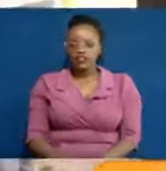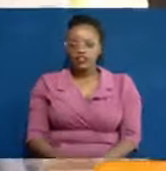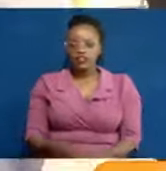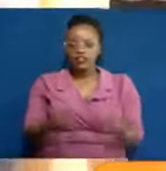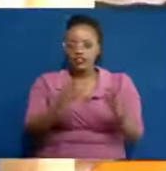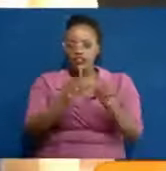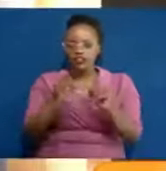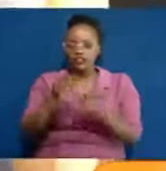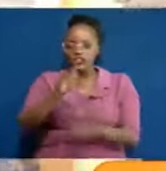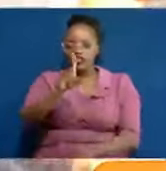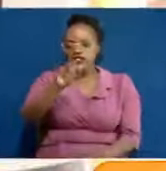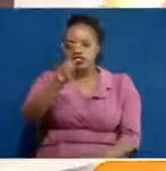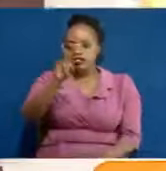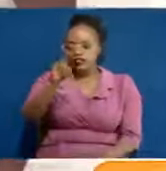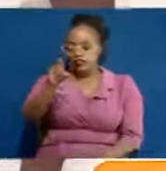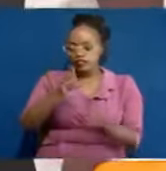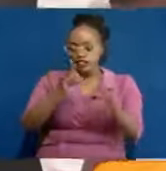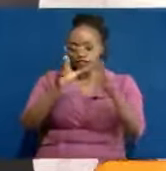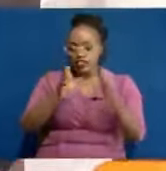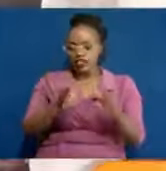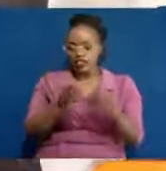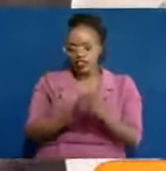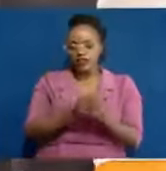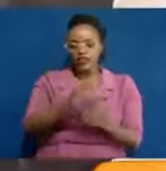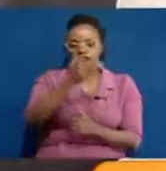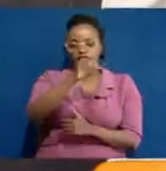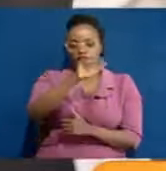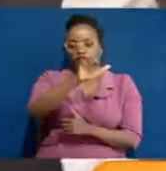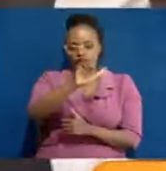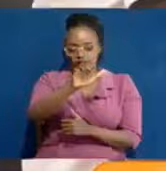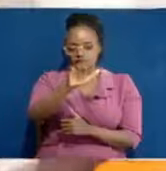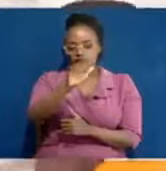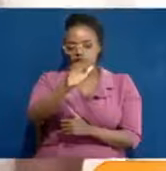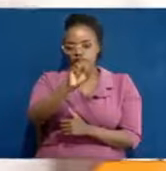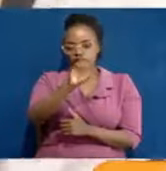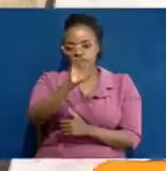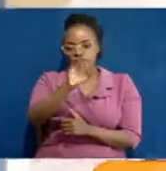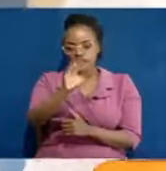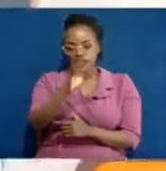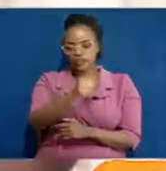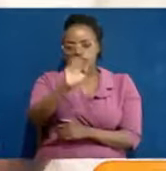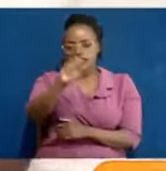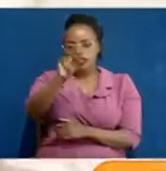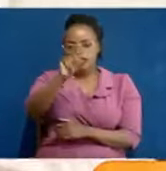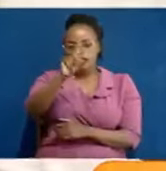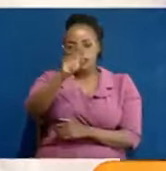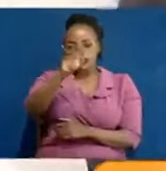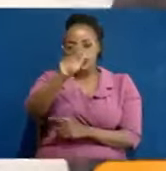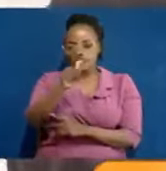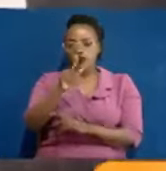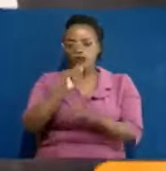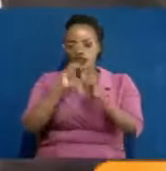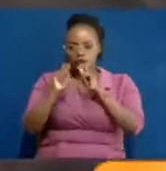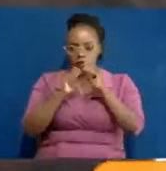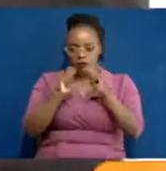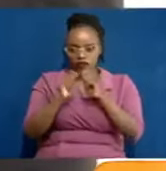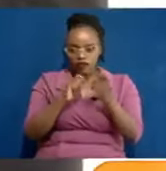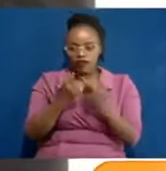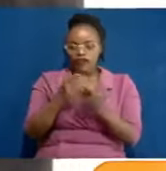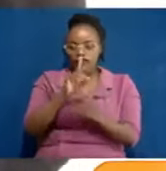David Kinywa, mkurugenzi wa shule ya Hillside Endarasha Academy, alihojiwa na wakuu wa vitengo